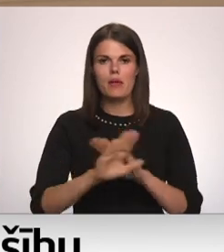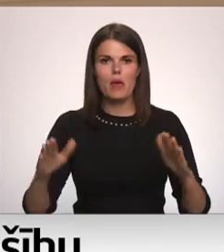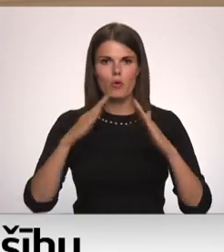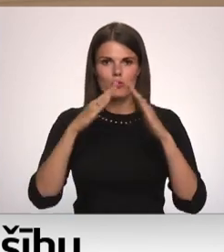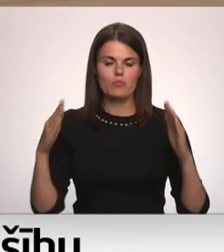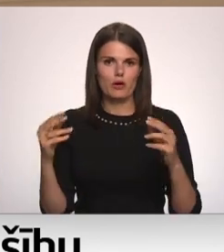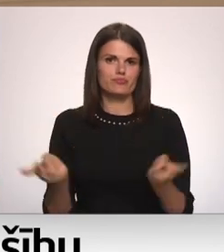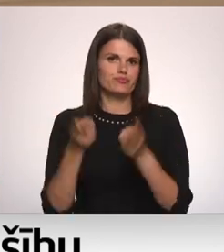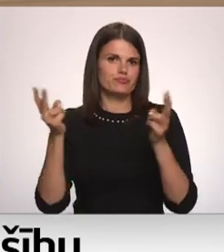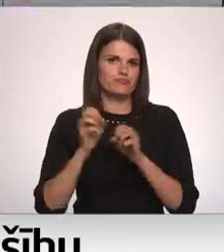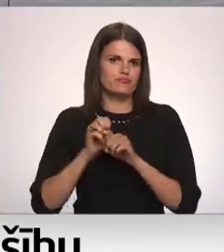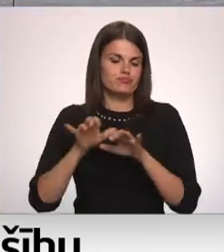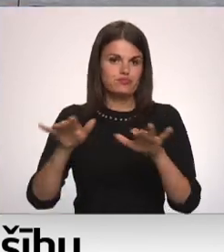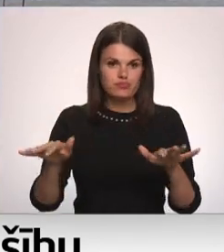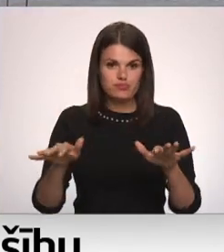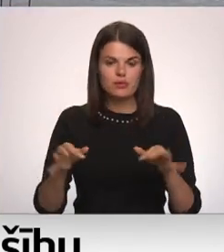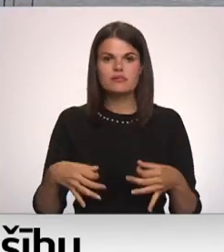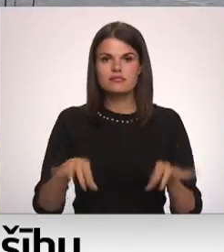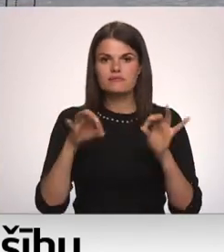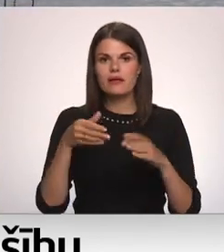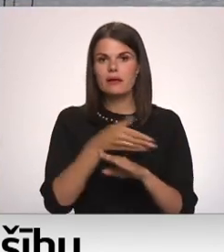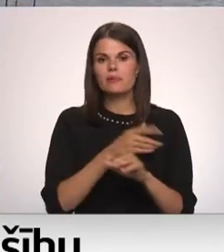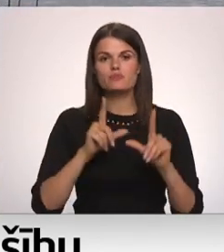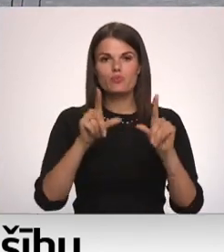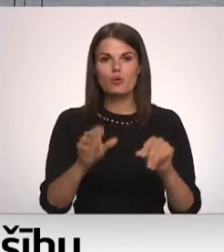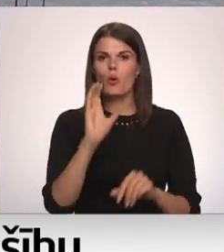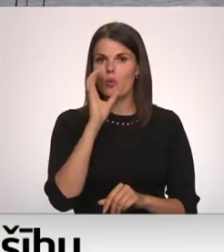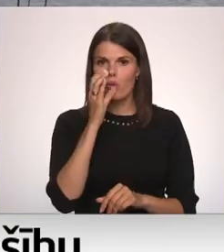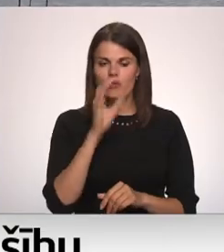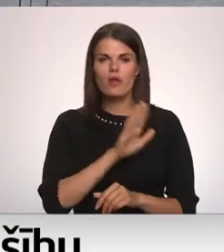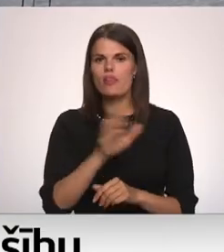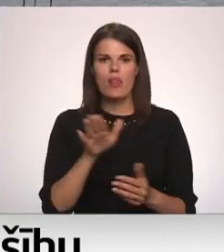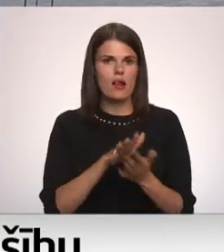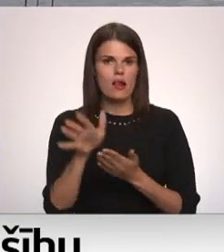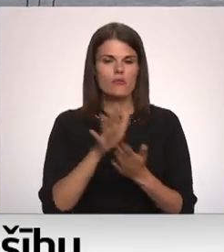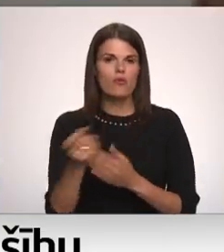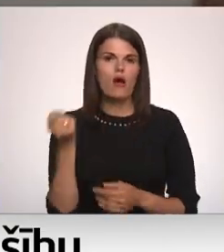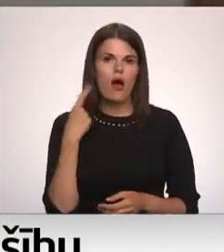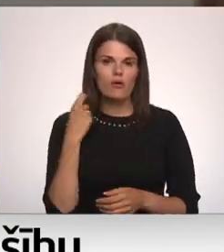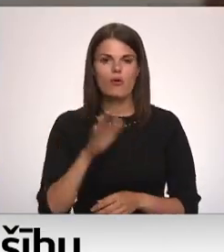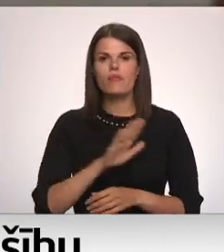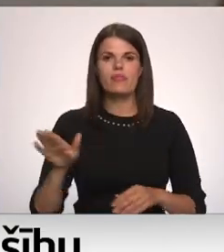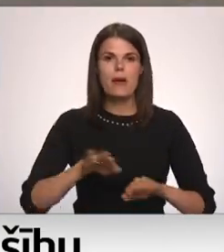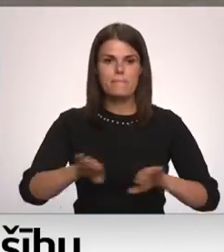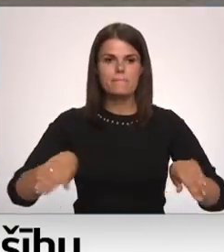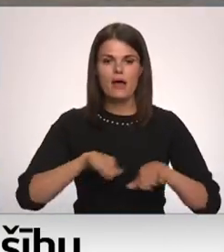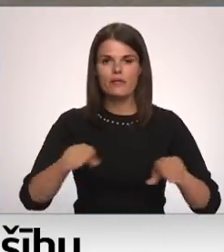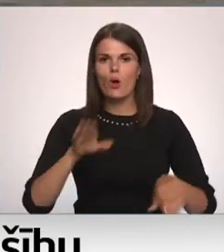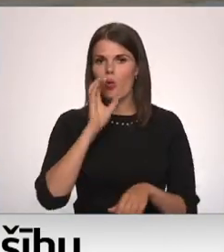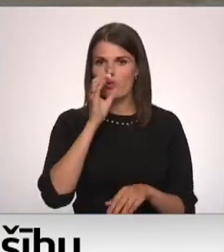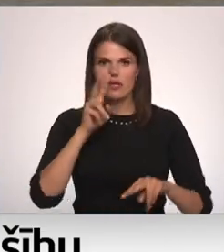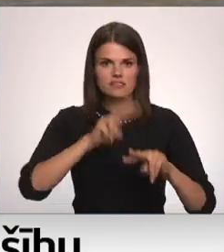un tad no tā sāktos arī ugunsgrēks. Svarīgi pirms došanās ūdenī nelietot alkoholu, nepeldēties ūdens tiltnēs, kur tas ir